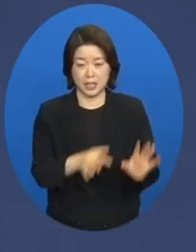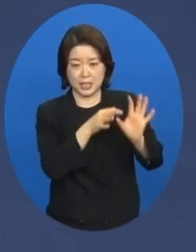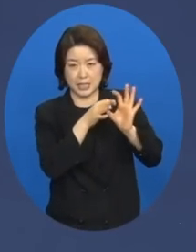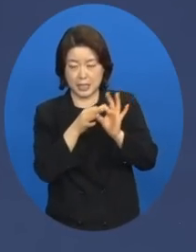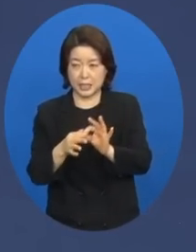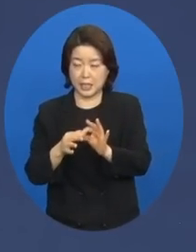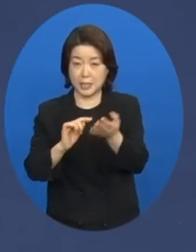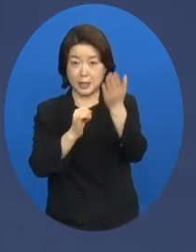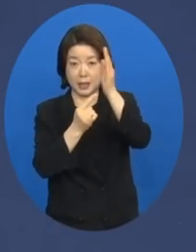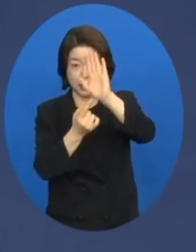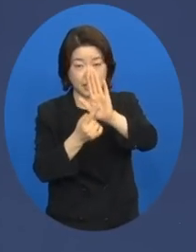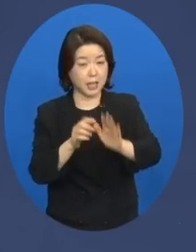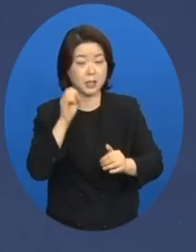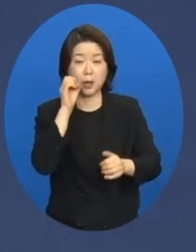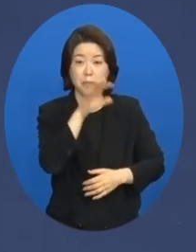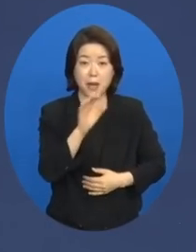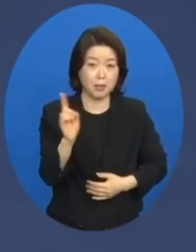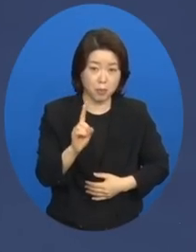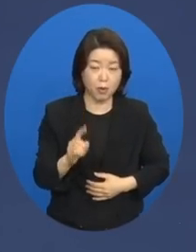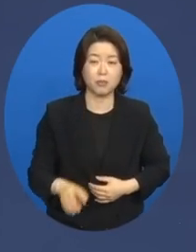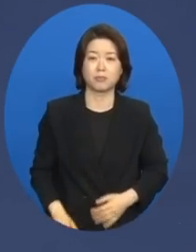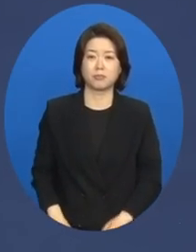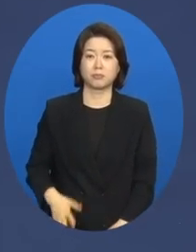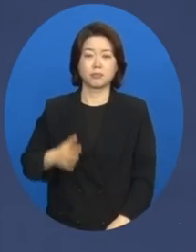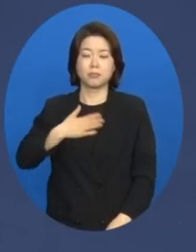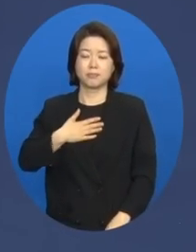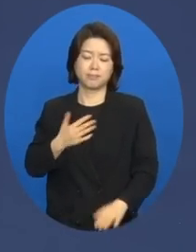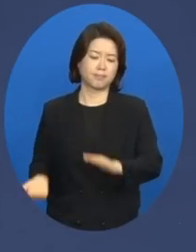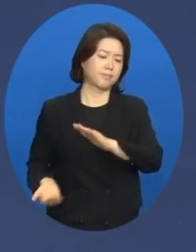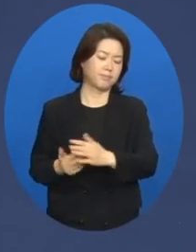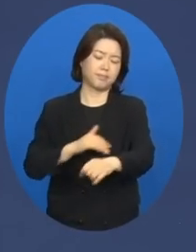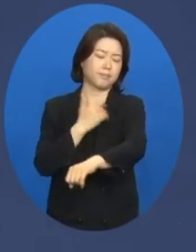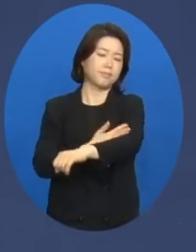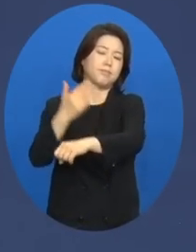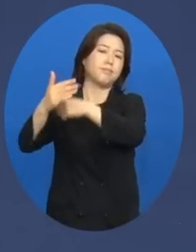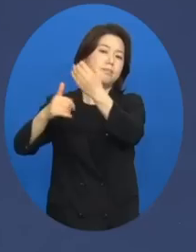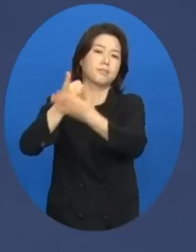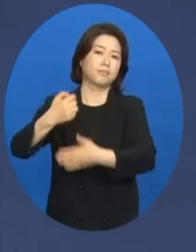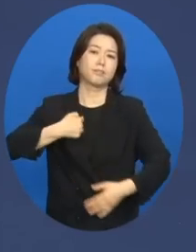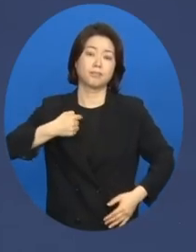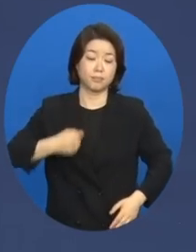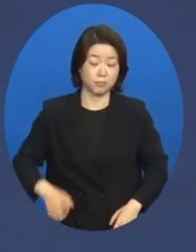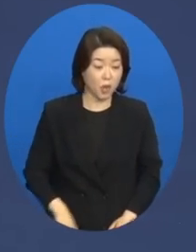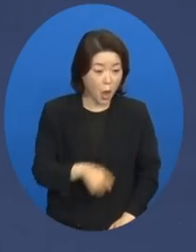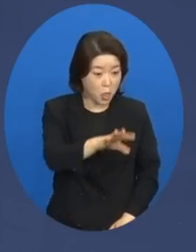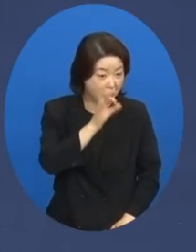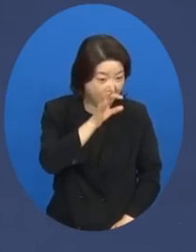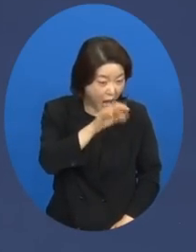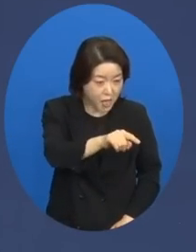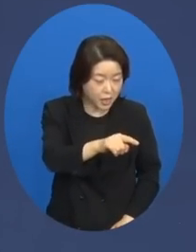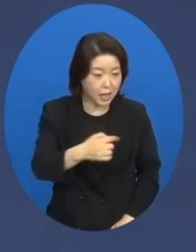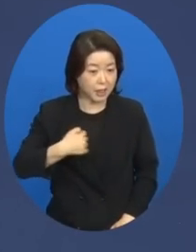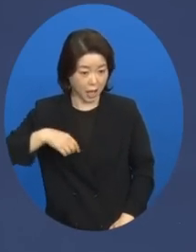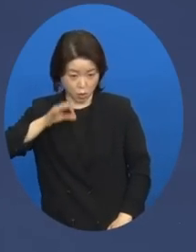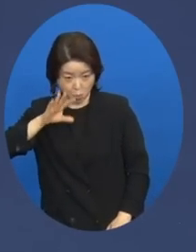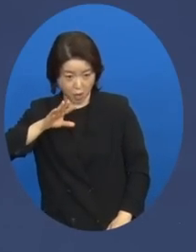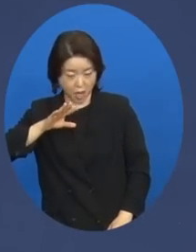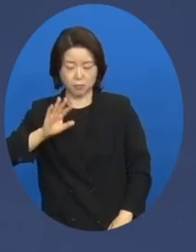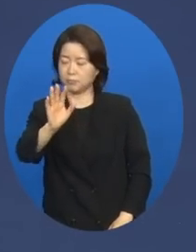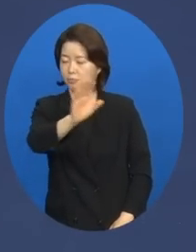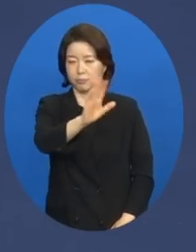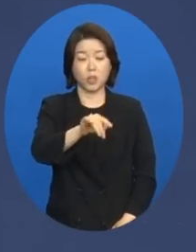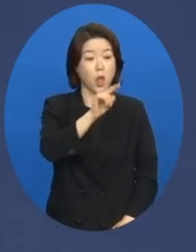나타나서 하신 말은 다른 거 없었어요. 난 전능한 하나님이야. 네가 불가능하다고 내가 불가능한 거 아니고